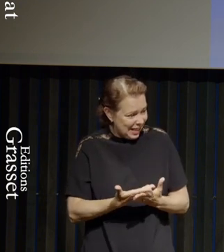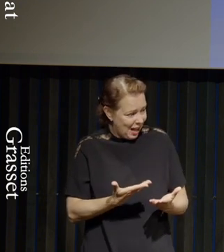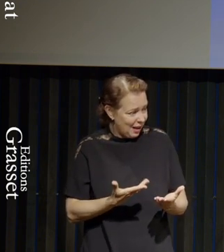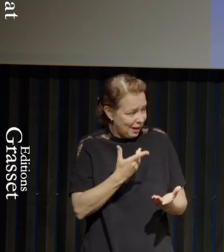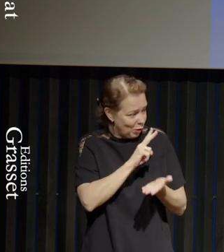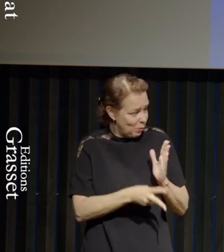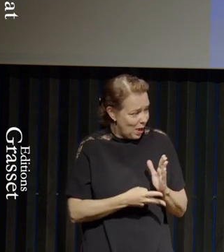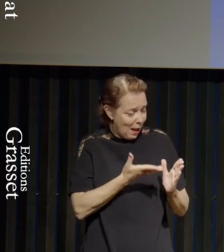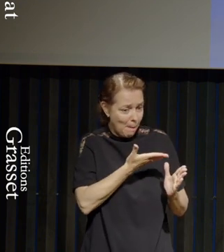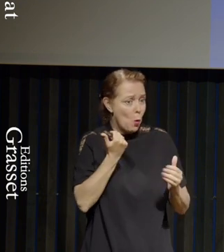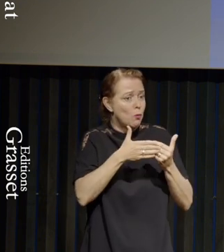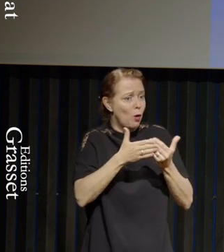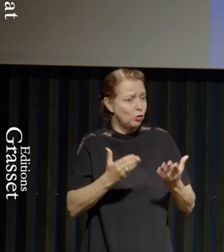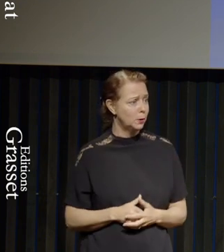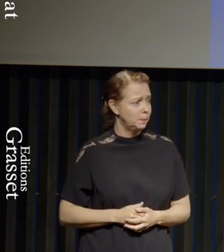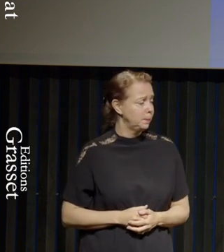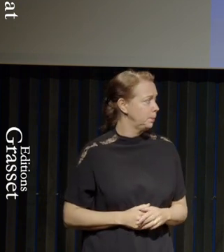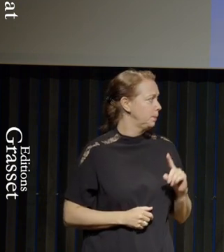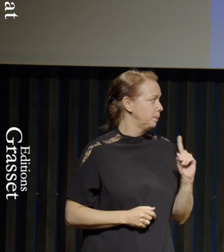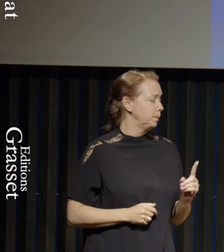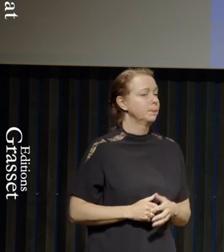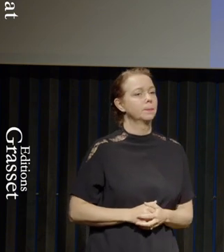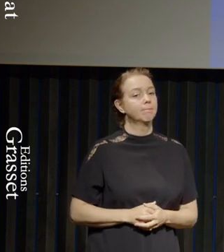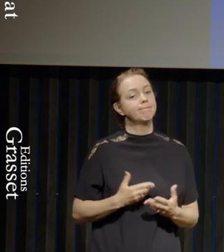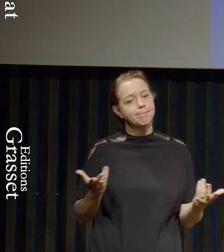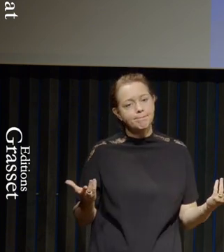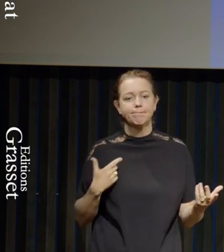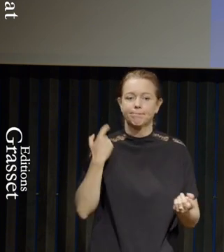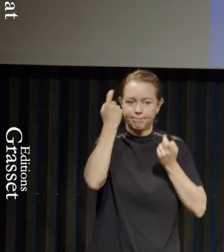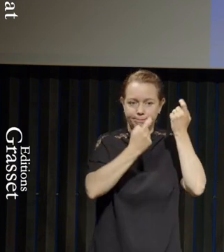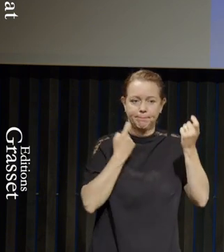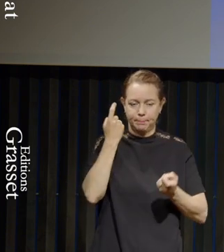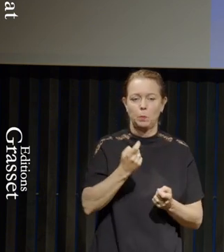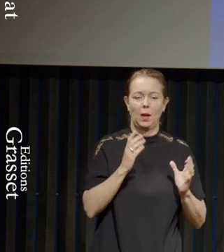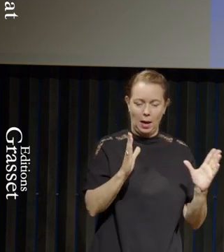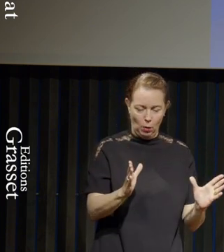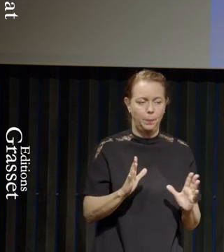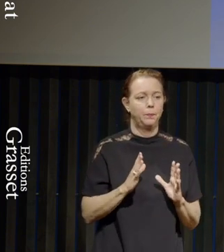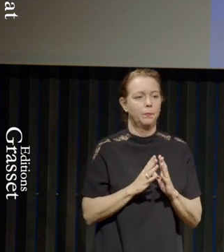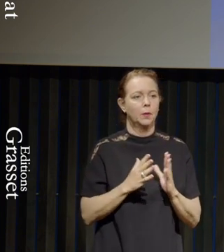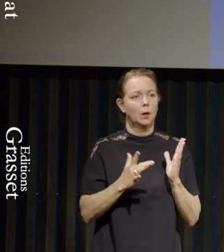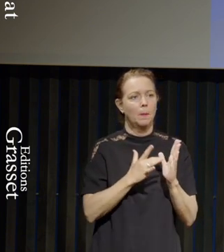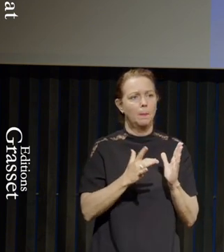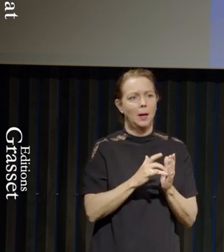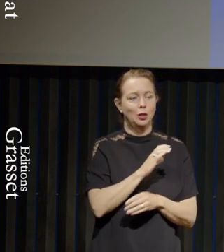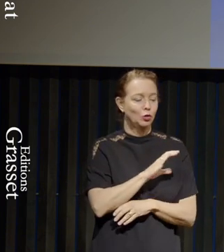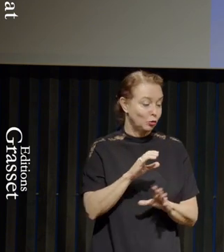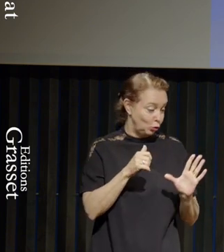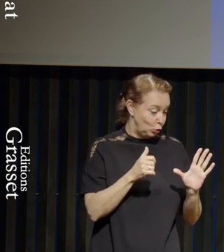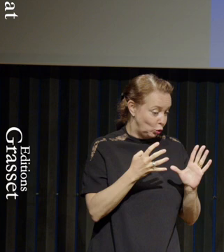En tout cas, on doit se poser cette question. Alors, si on va vers cette question, à la page 169,